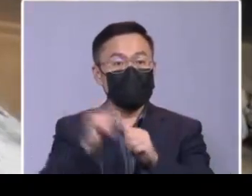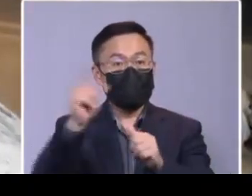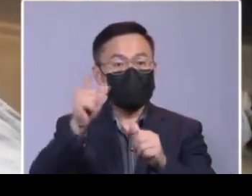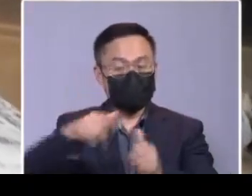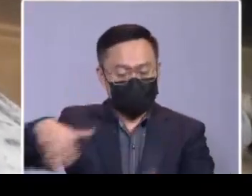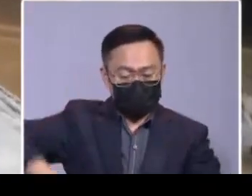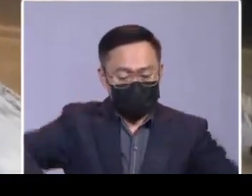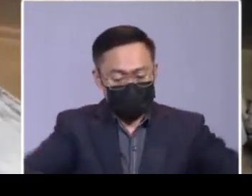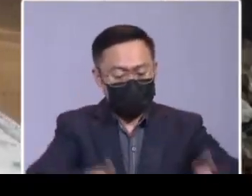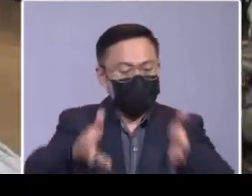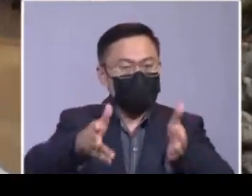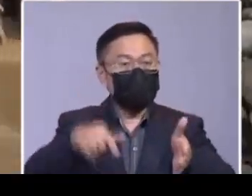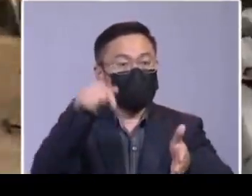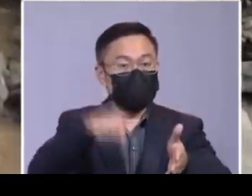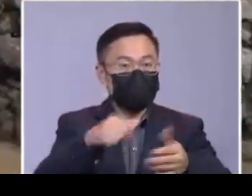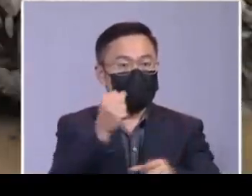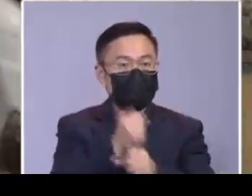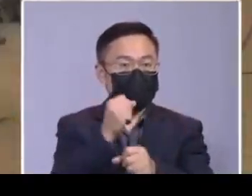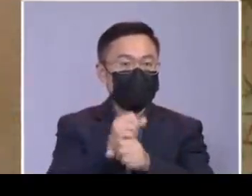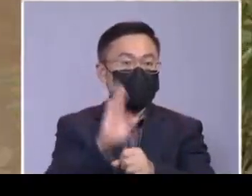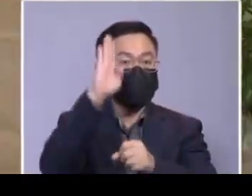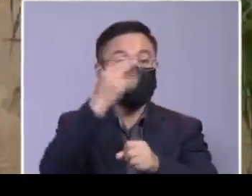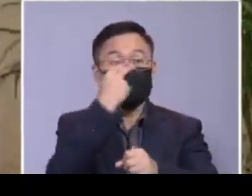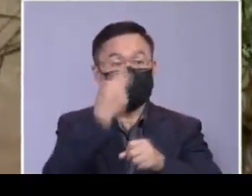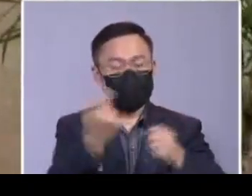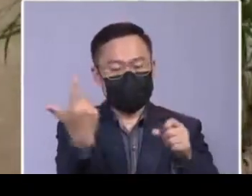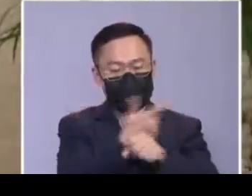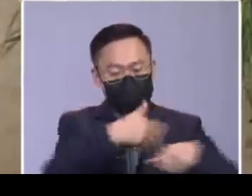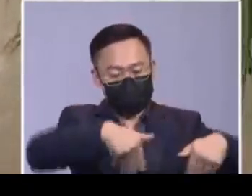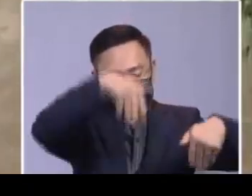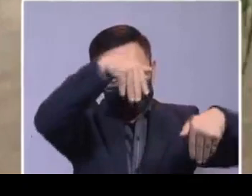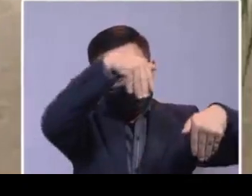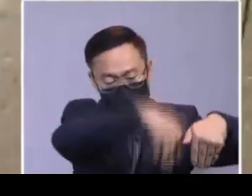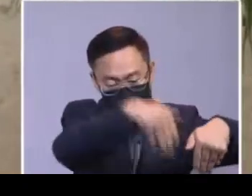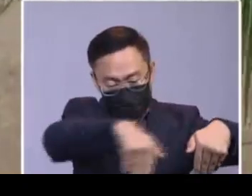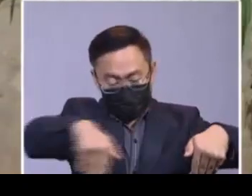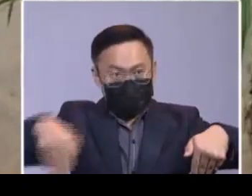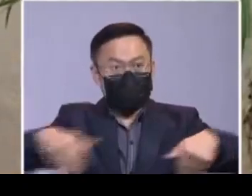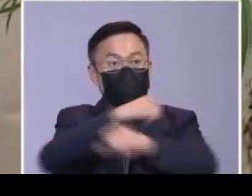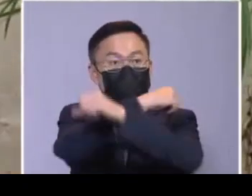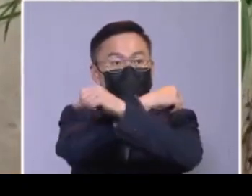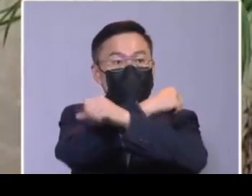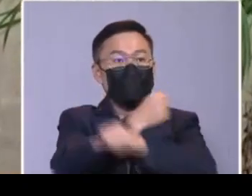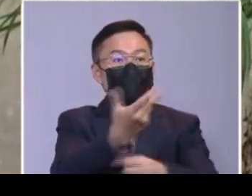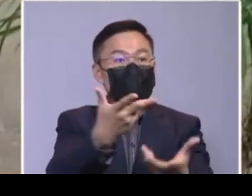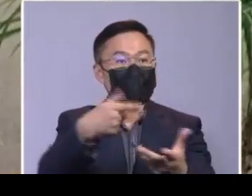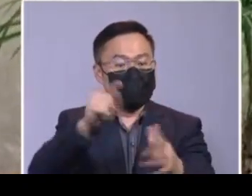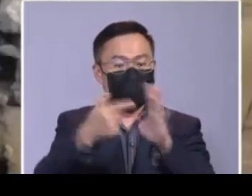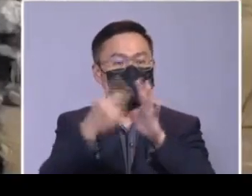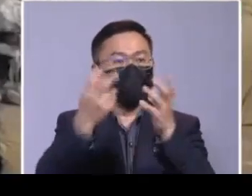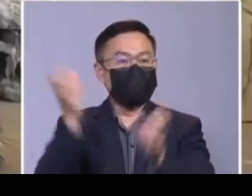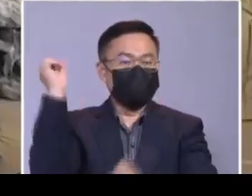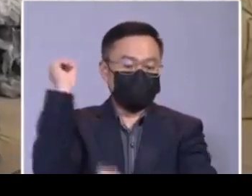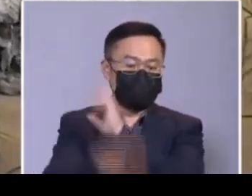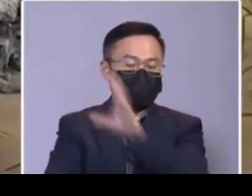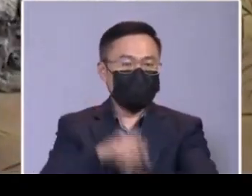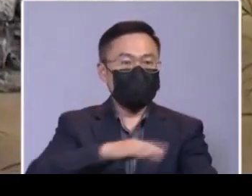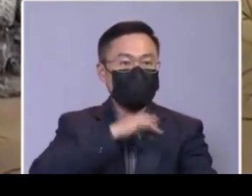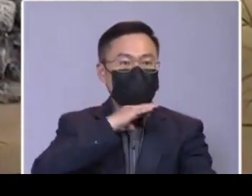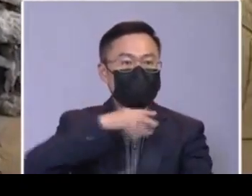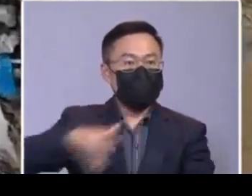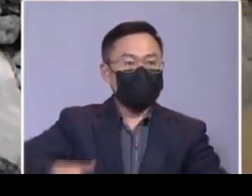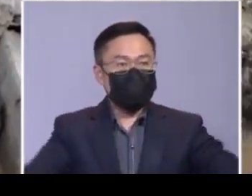ตื้นเขินเนื่องจากผู้รับเหมานำแผ่นเหล็กแล้วก็เสาปูนคุณผู้ชมดูจากสภาพนี้ฮะมาปรับลงในคลอง